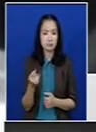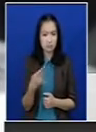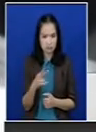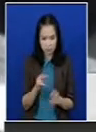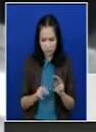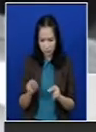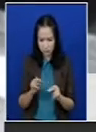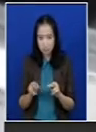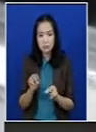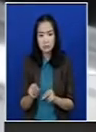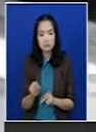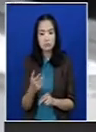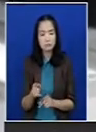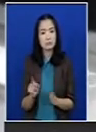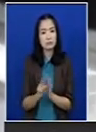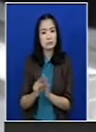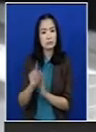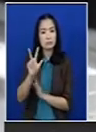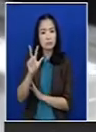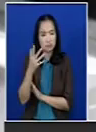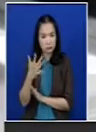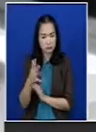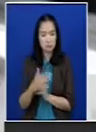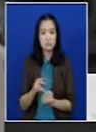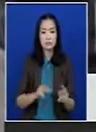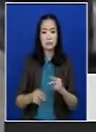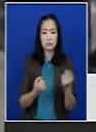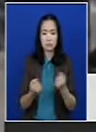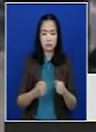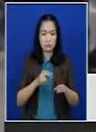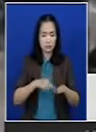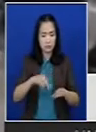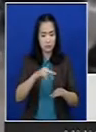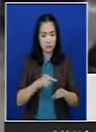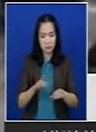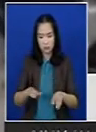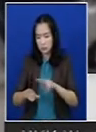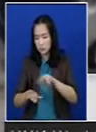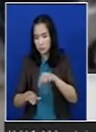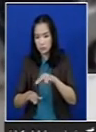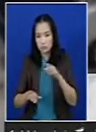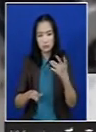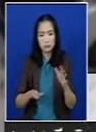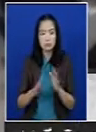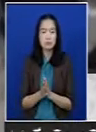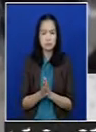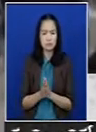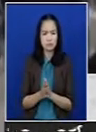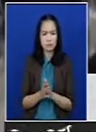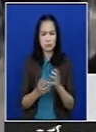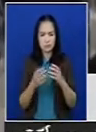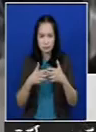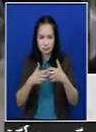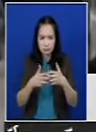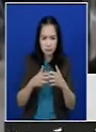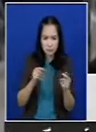ข้าไปตรวจสอบในพื้นที่เกิดเหตุถึง3ครั้งรวมถึงการตรวจสภาพรถที่เกิดเหตุทั้ง2คันด้วยส่วนในเรื่องการคำนวณความเร็ว